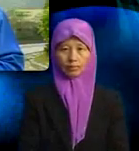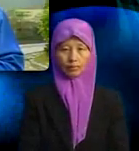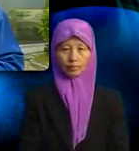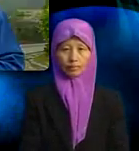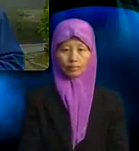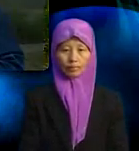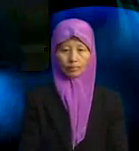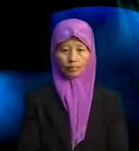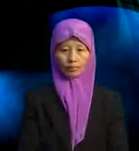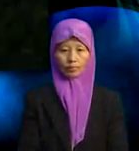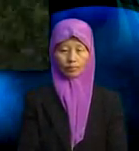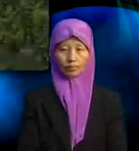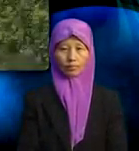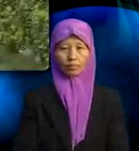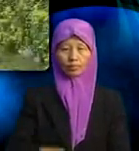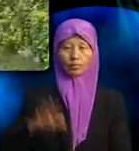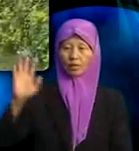lain.